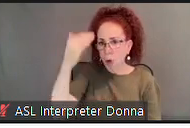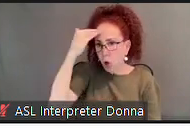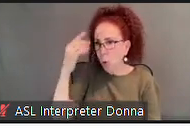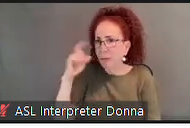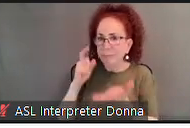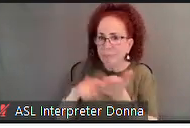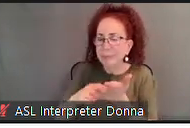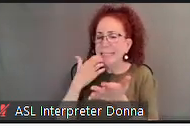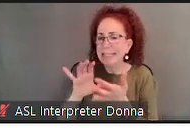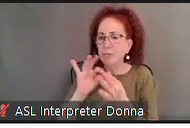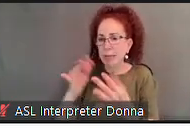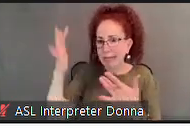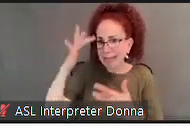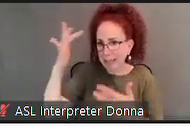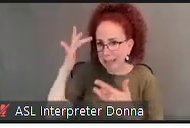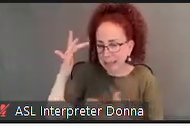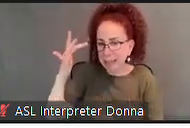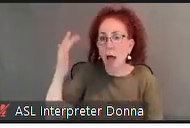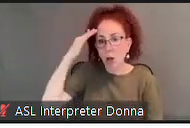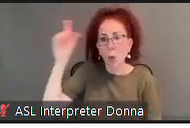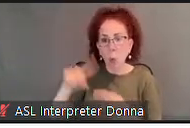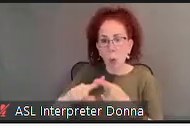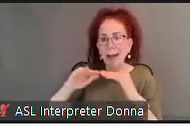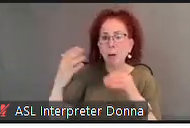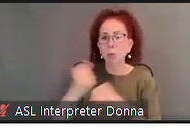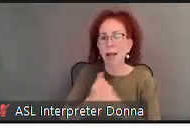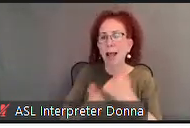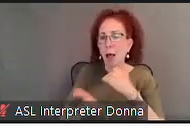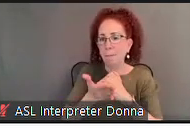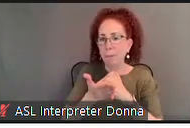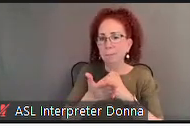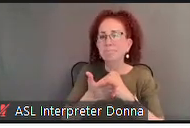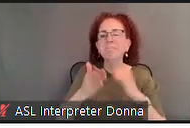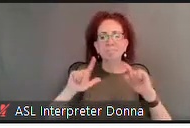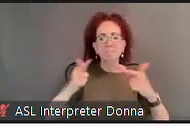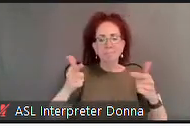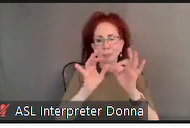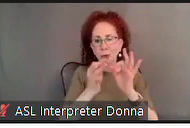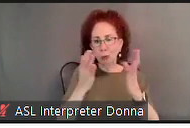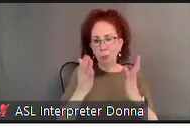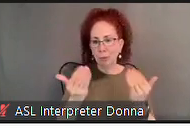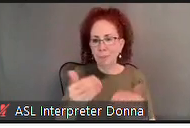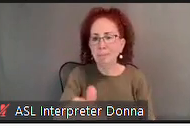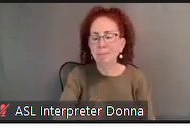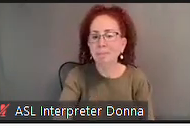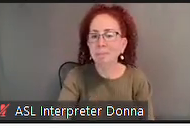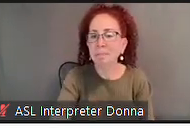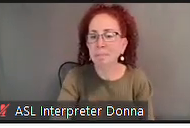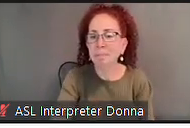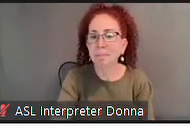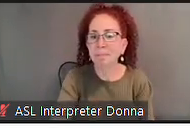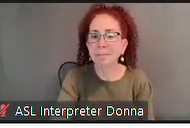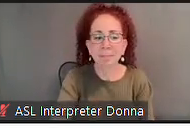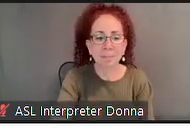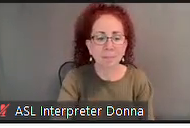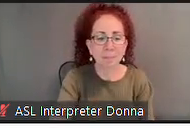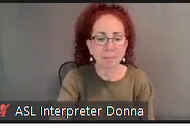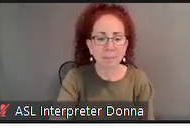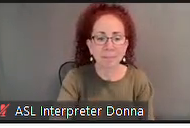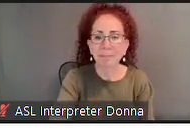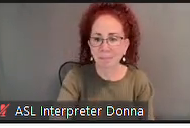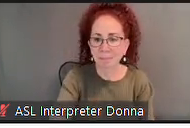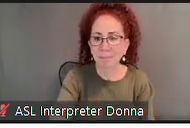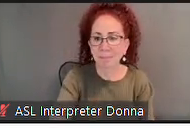体育运动，要穿薄的衣服，还有你们也了解到什么时候应该去看医